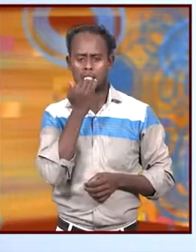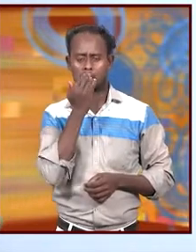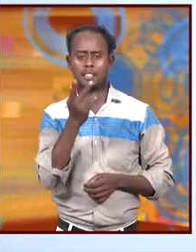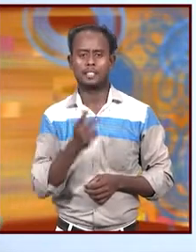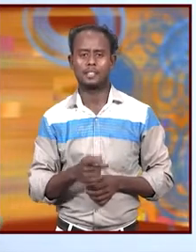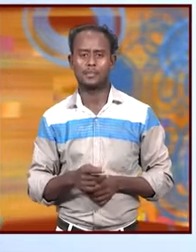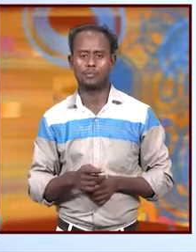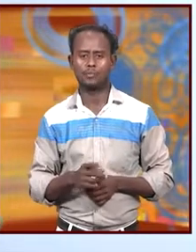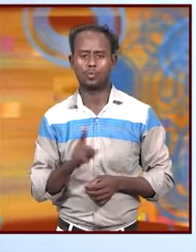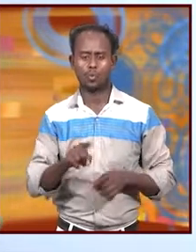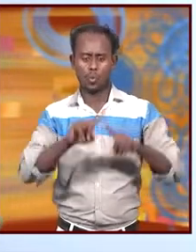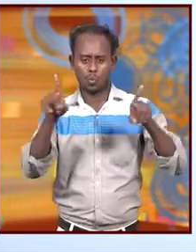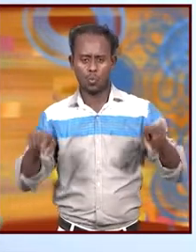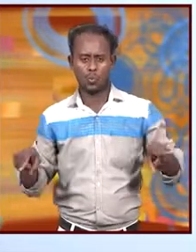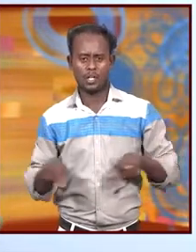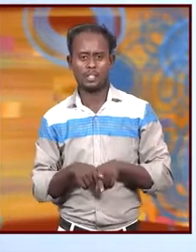இப்பொழுது ஒரு மூடிய